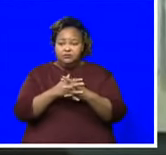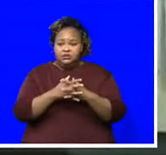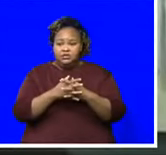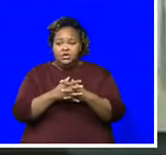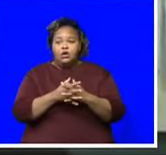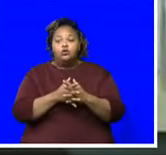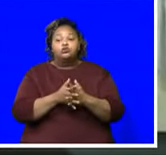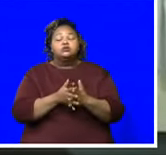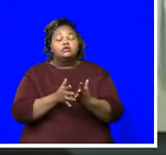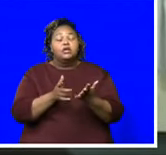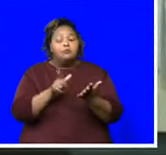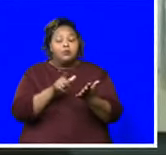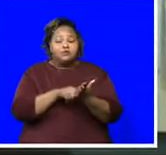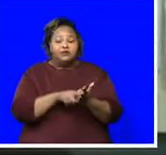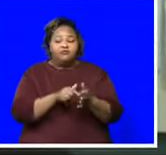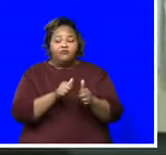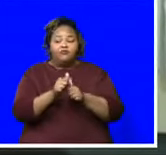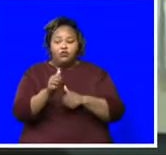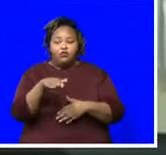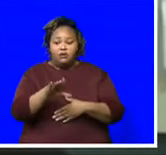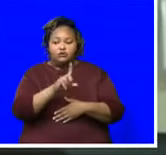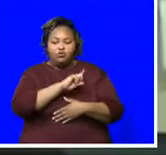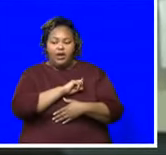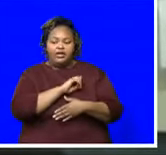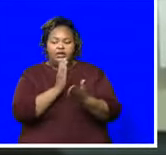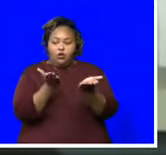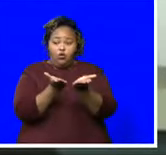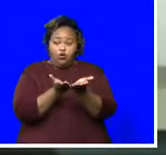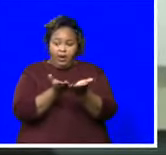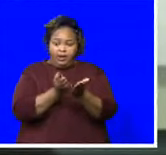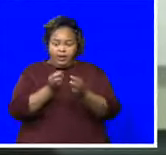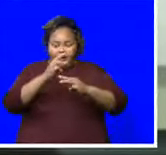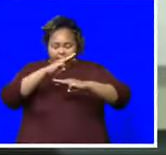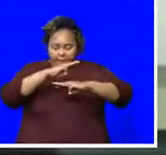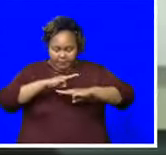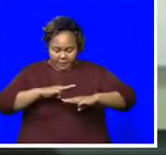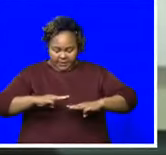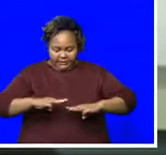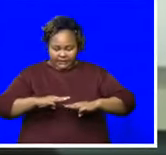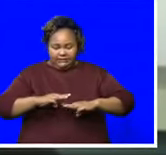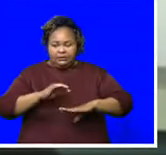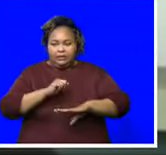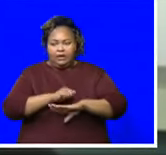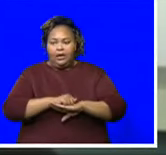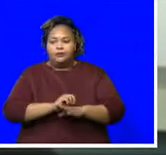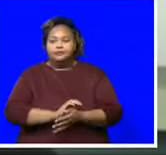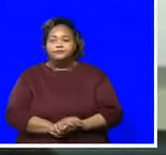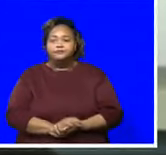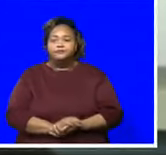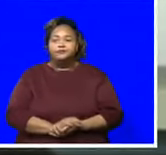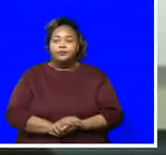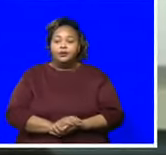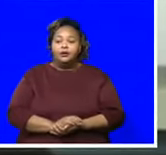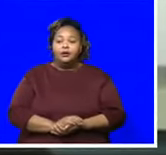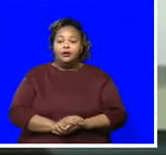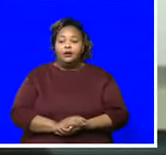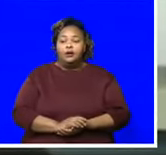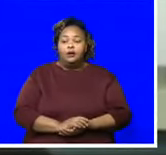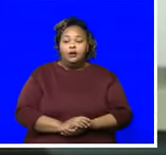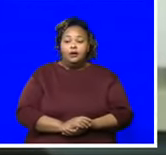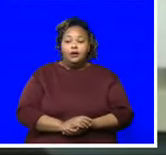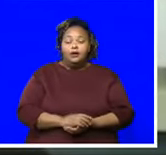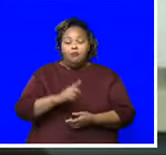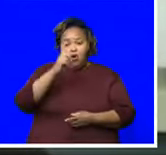kahle nekuthula esikolweni. Othishela abakhulu nasebakhweshile kulo mthetho lobekwe